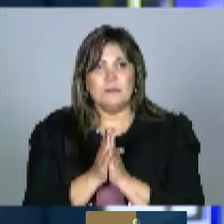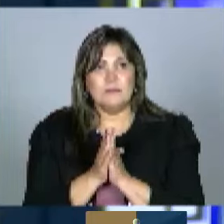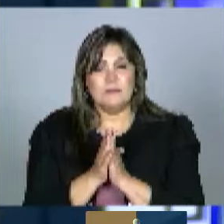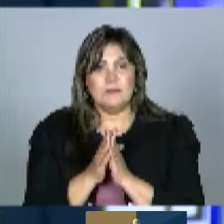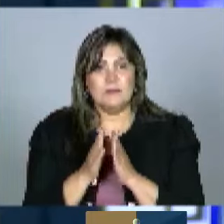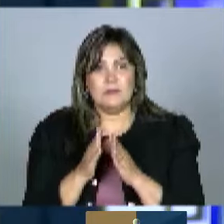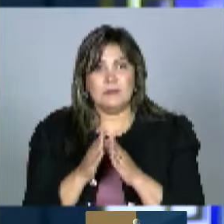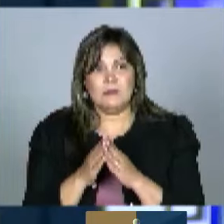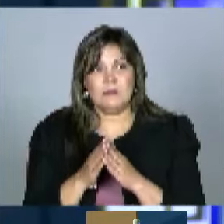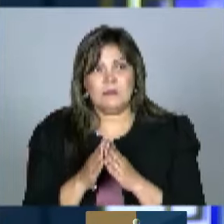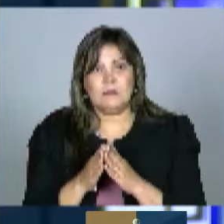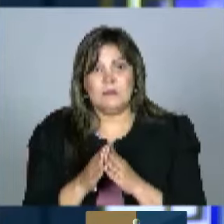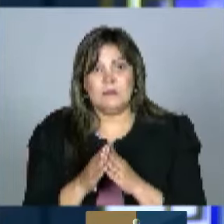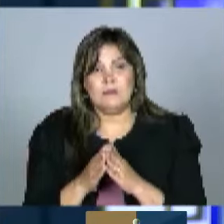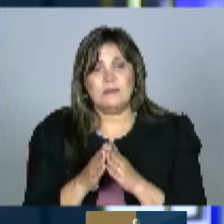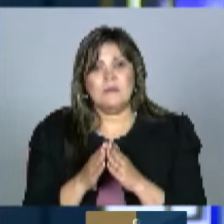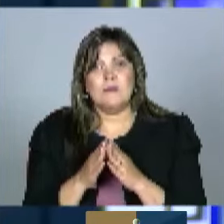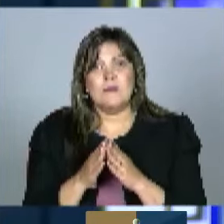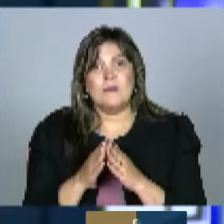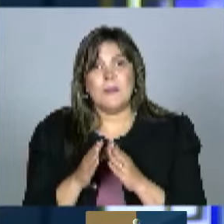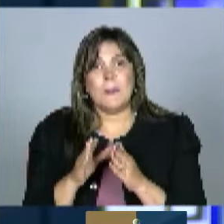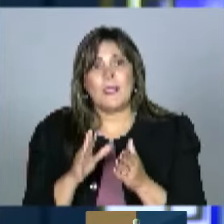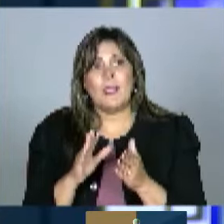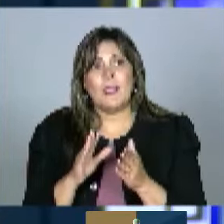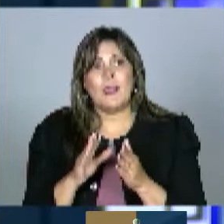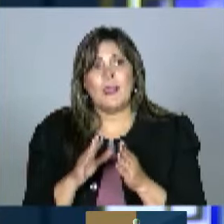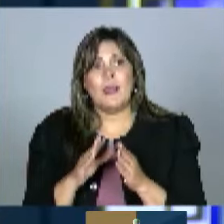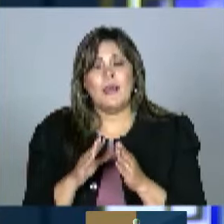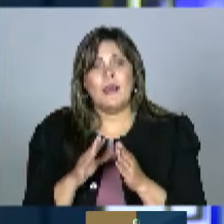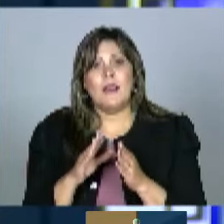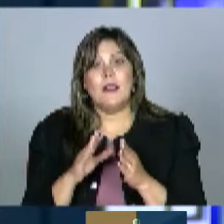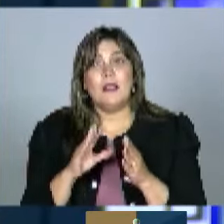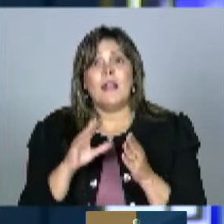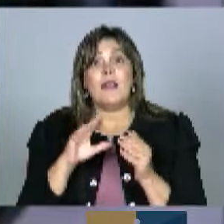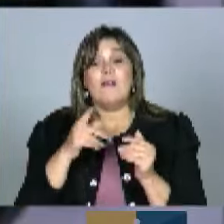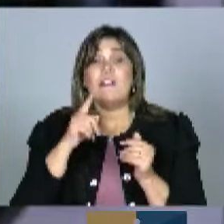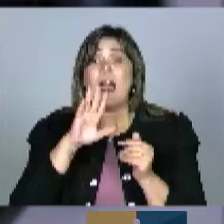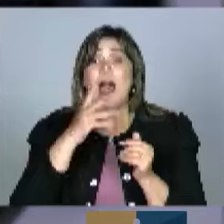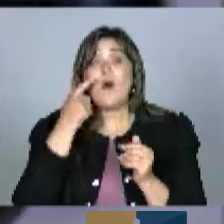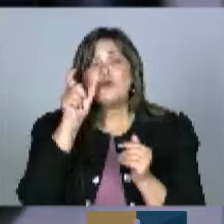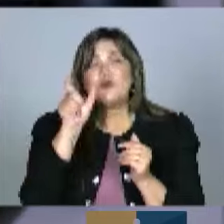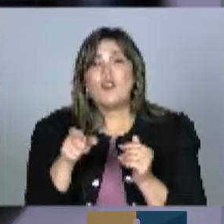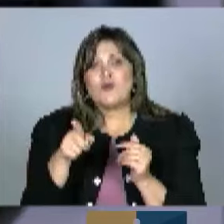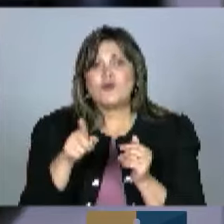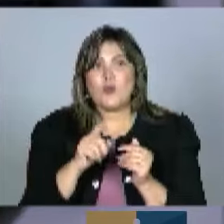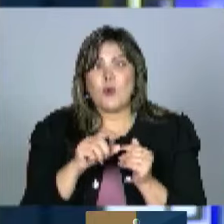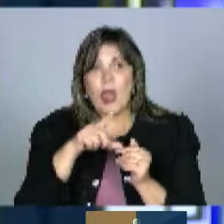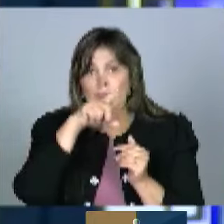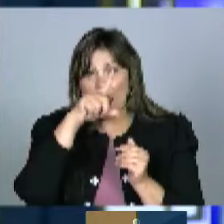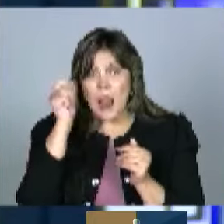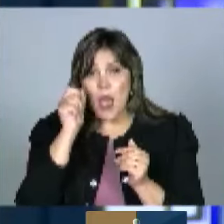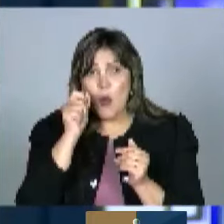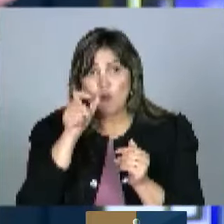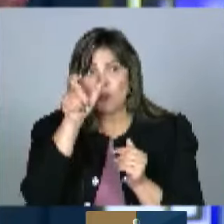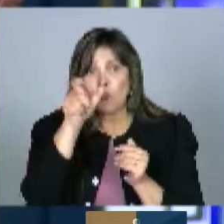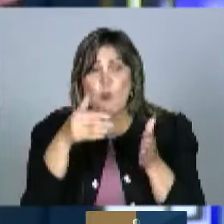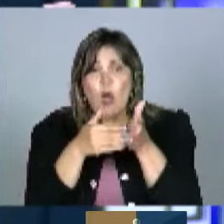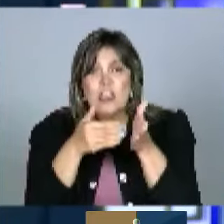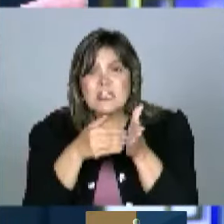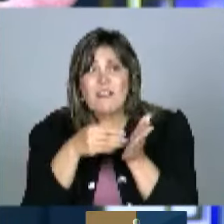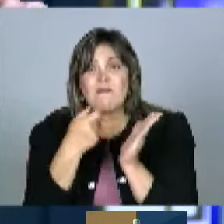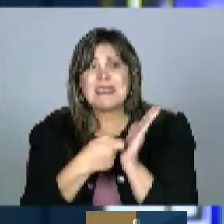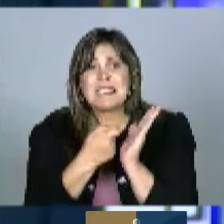بتستلمها صوره تنفيذيه طب هو هل هو تح بشخصه يا فندم ولا لازم عن طريق محامي ده لو ما استلمها اتحطت في الادراج